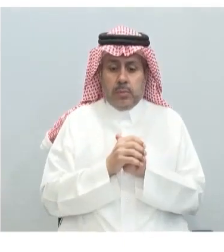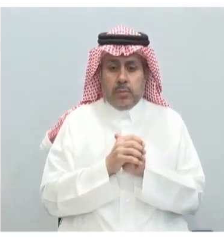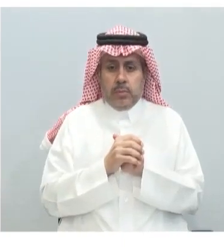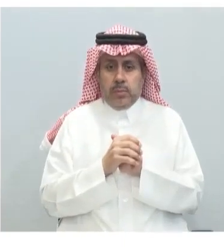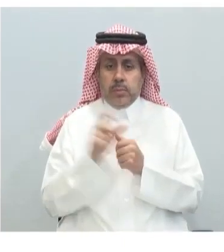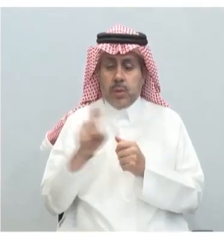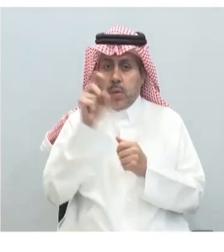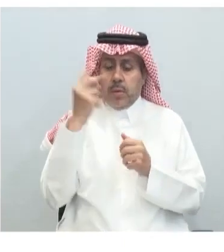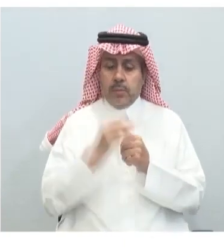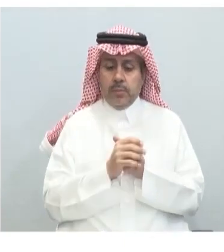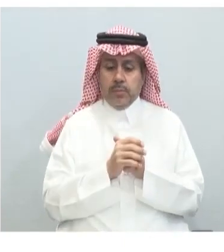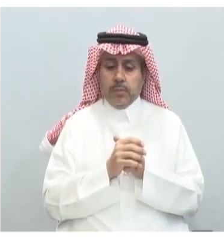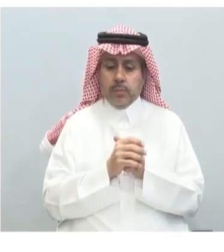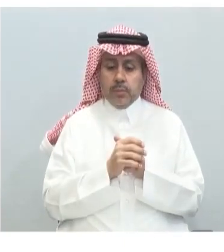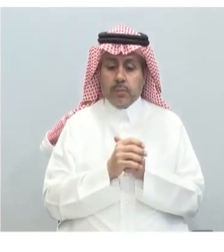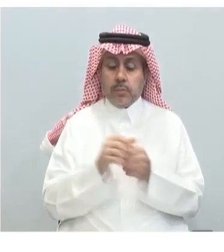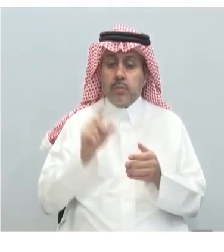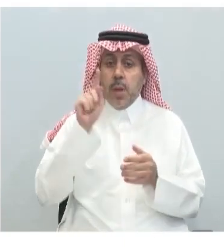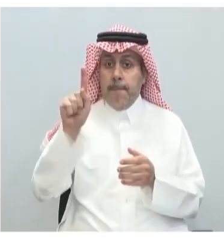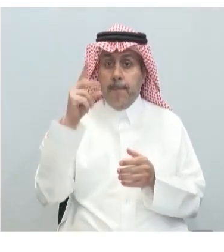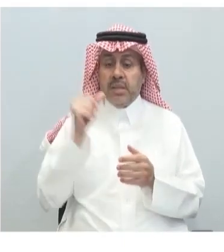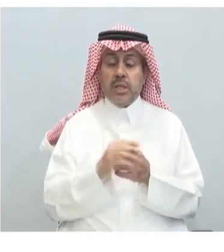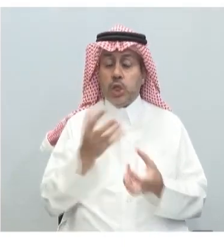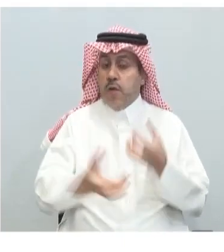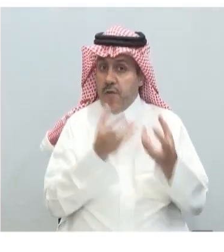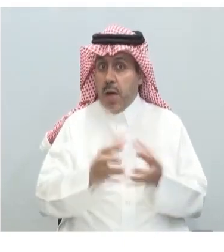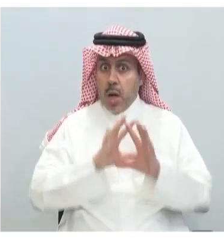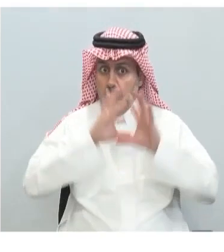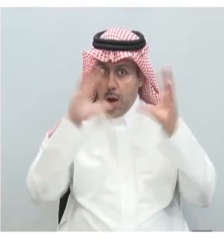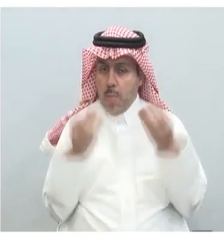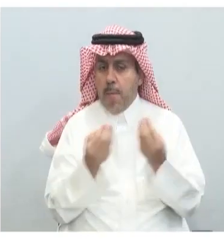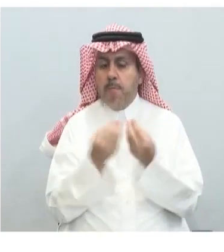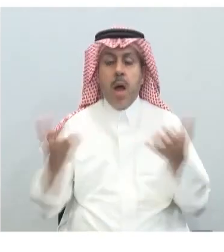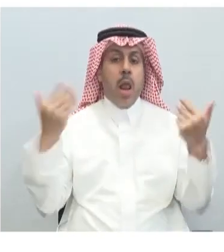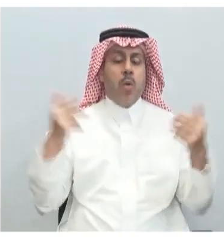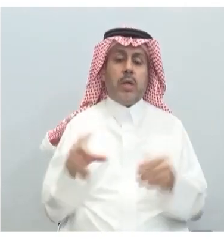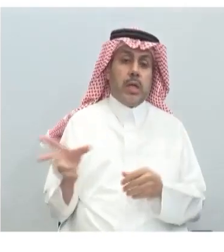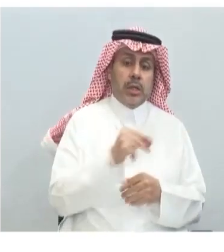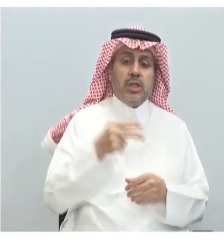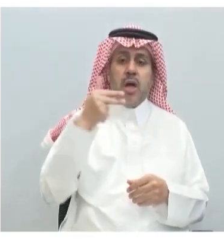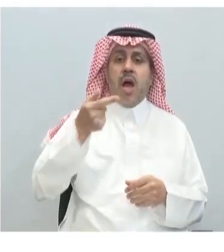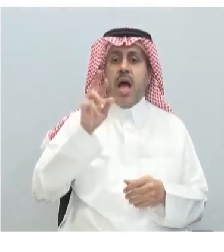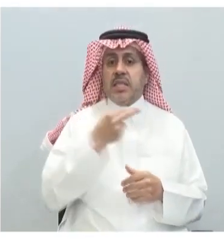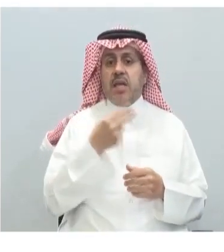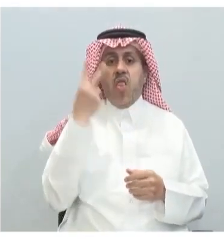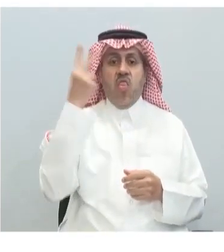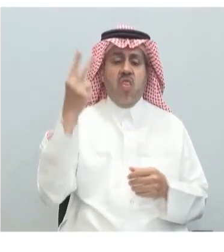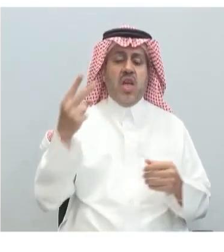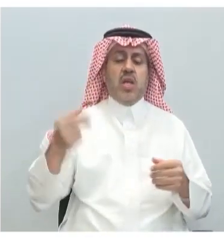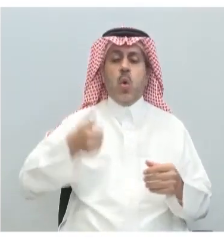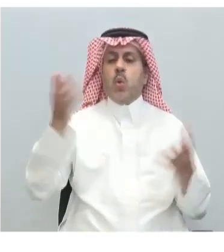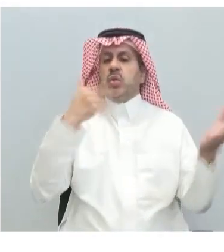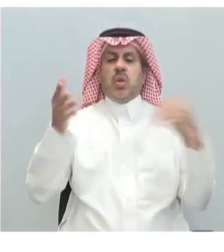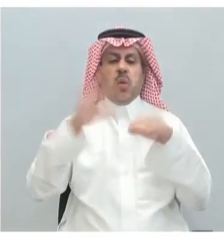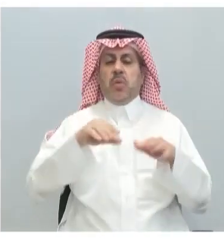ذلك طبعا البطاط سيتفاعل بشكل كامل مع الاكسجين ينتج لديه غاز ثاني اكسيد